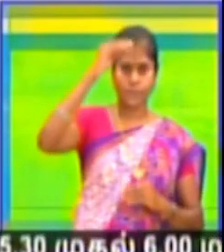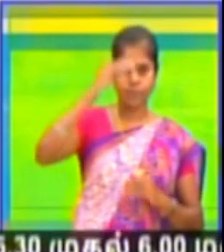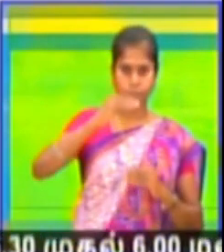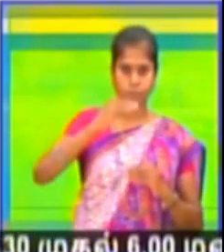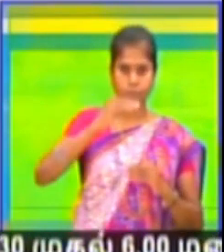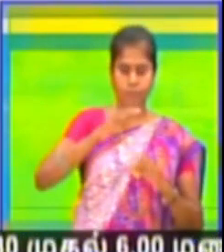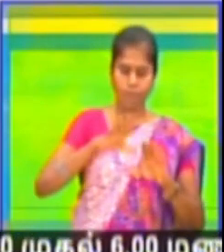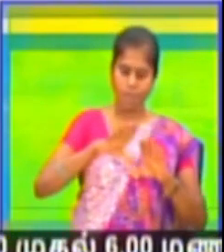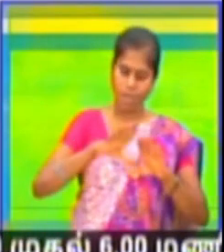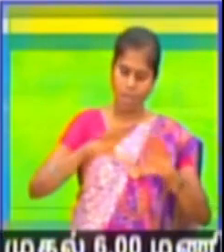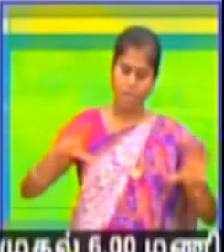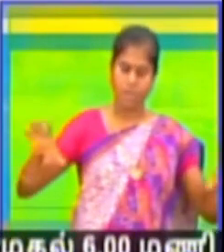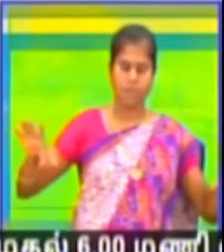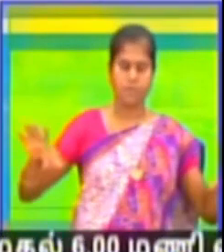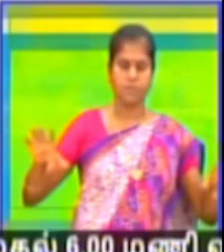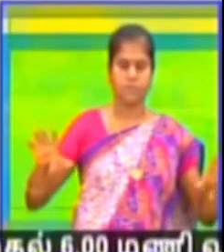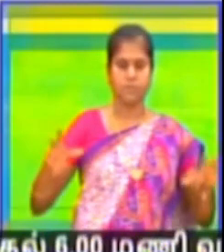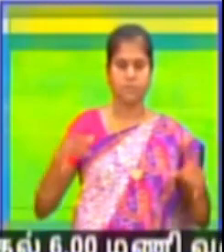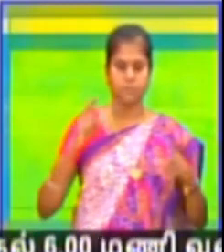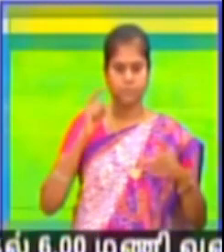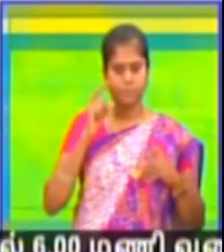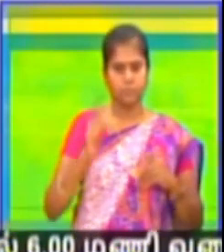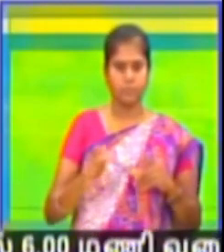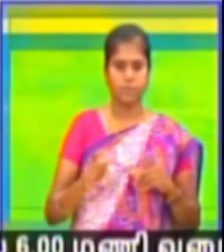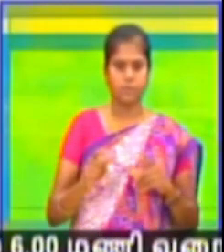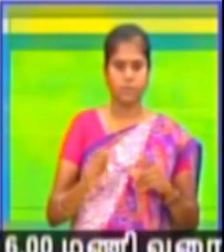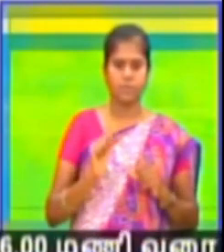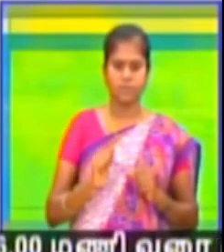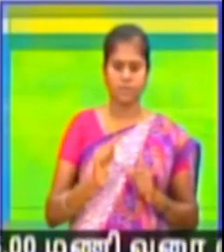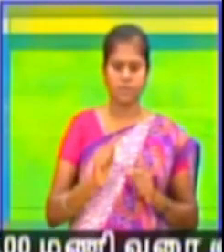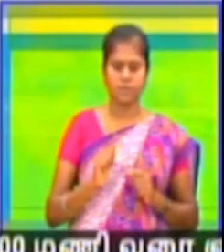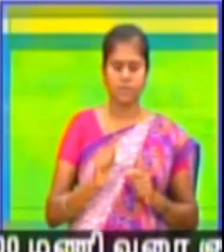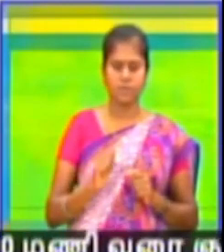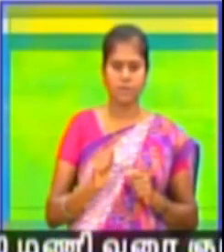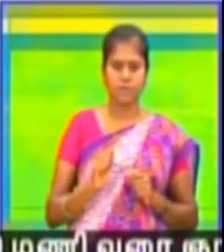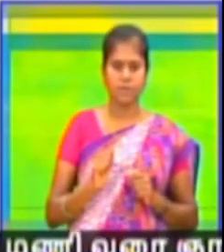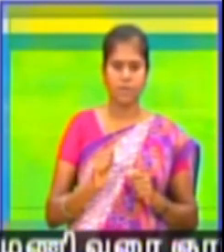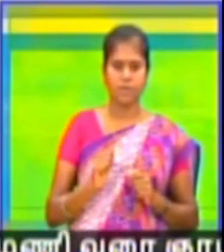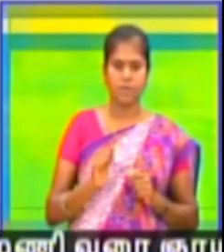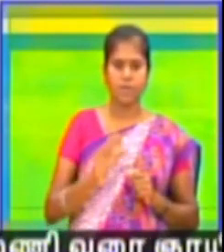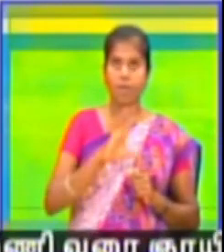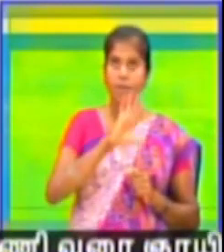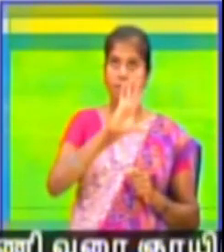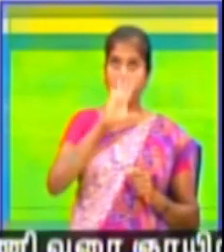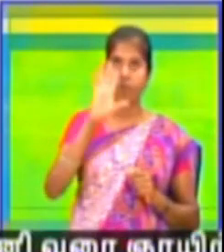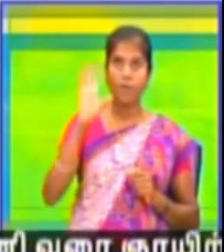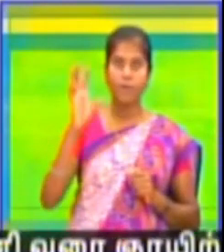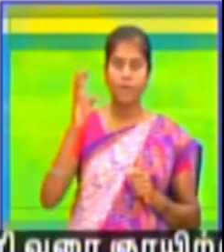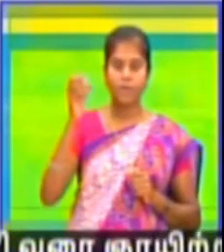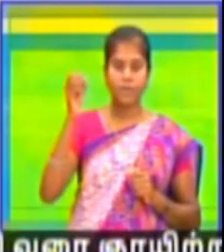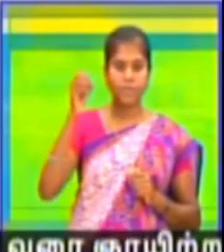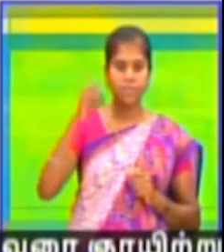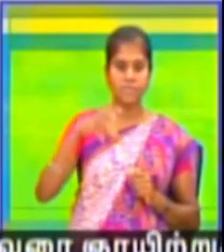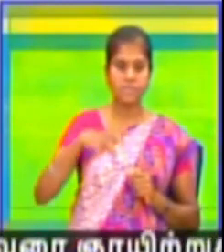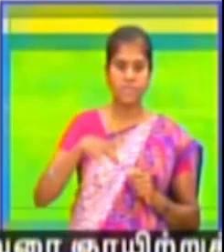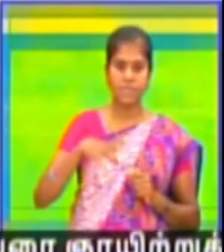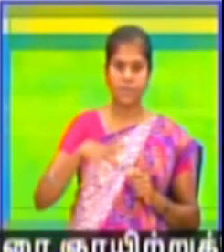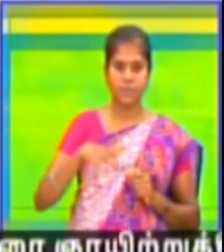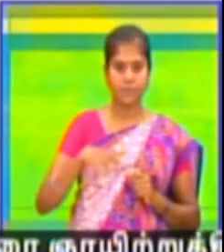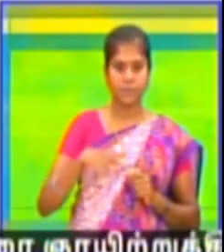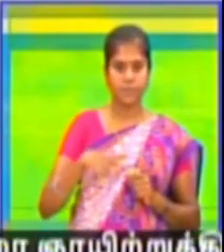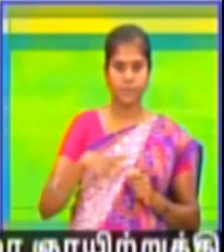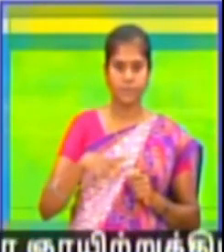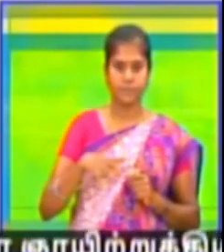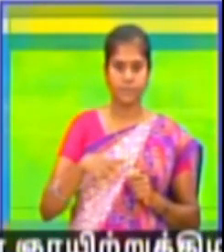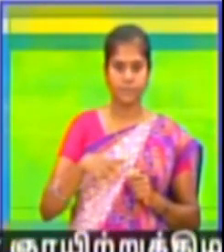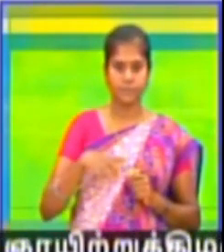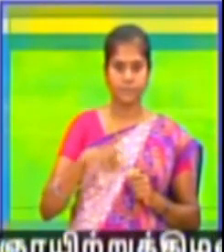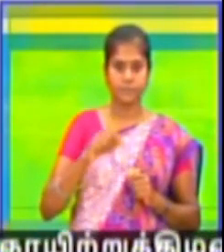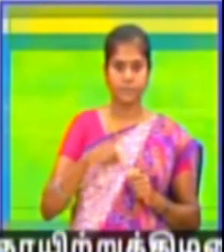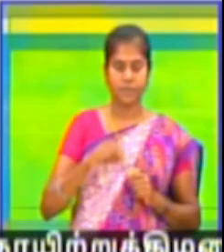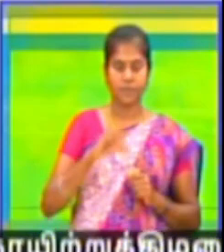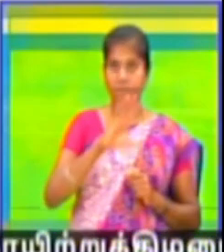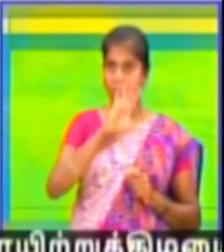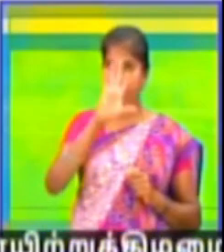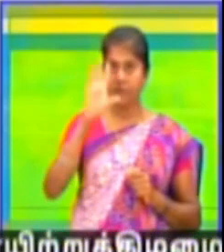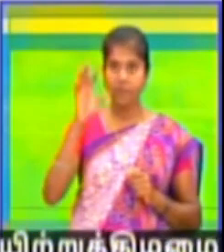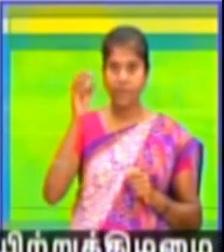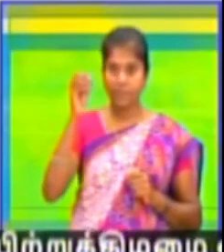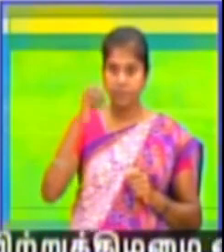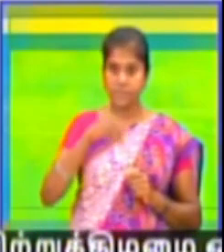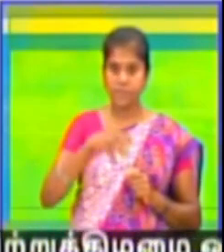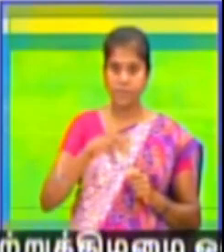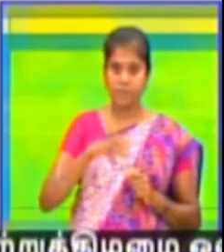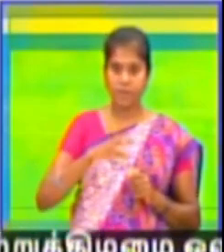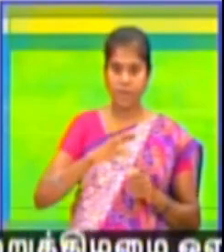அதுக்கு காரணம் என்ன? வானிலை சிதைவு. இந்த வானிலை சிதைவு காரணமாக இந்த மடிப்பு மலைகள்